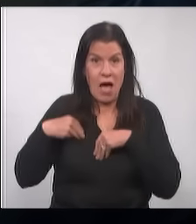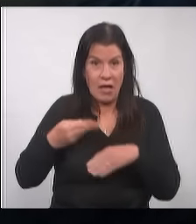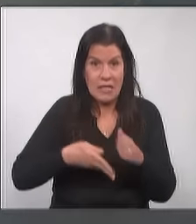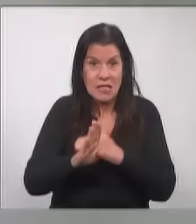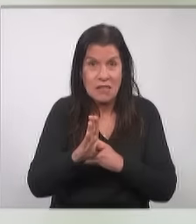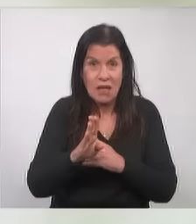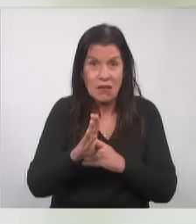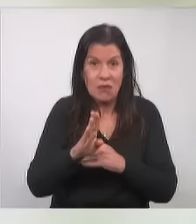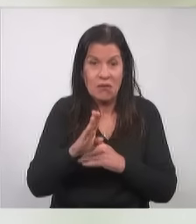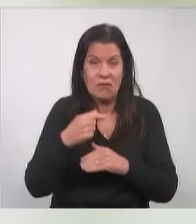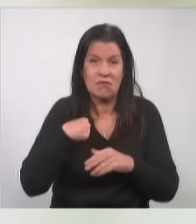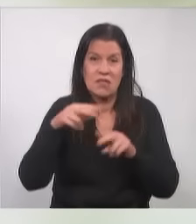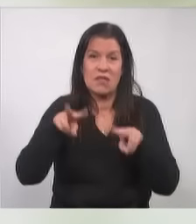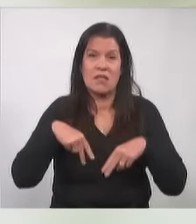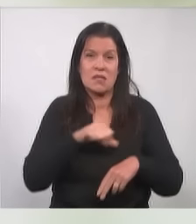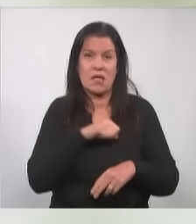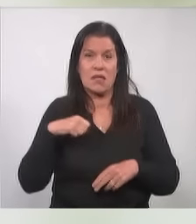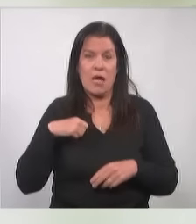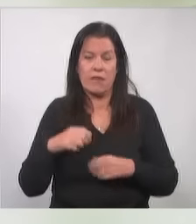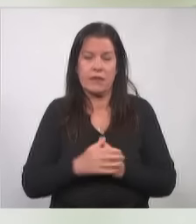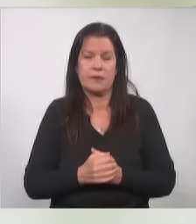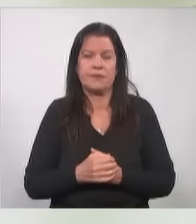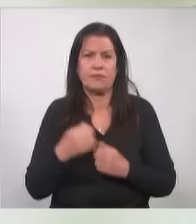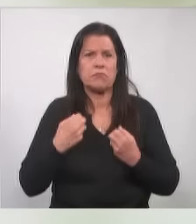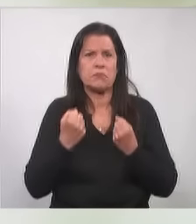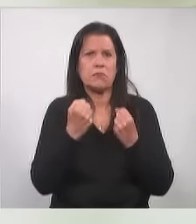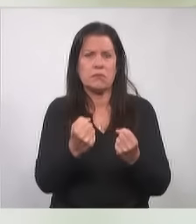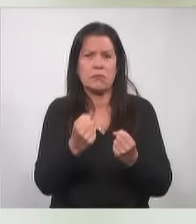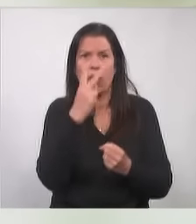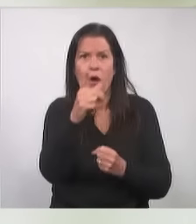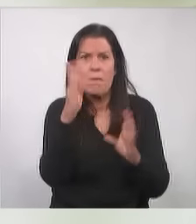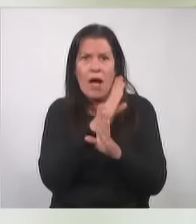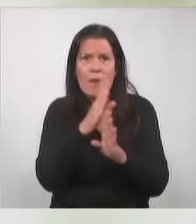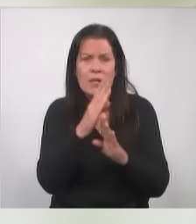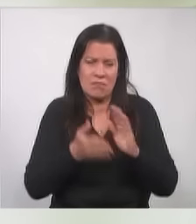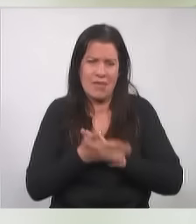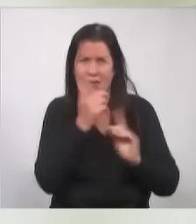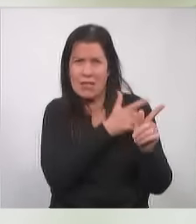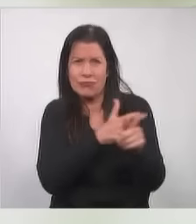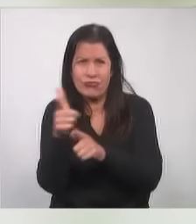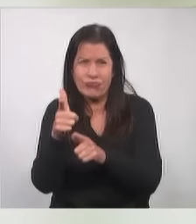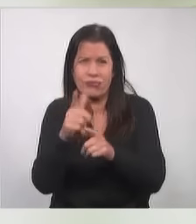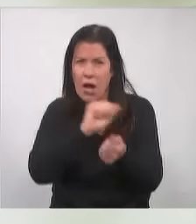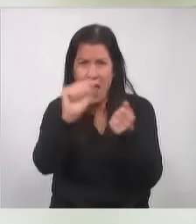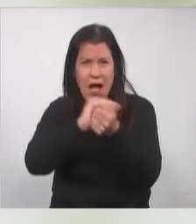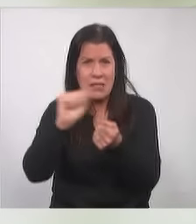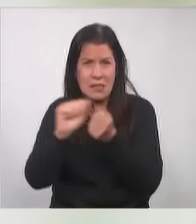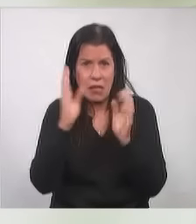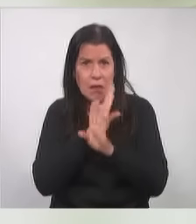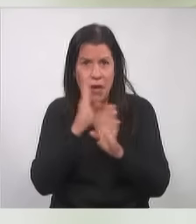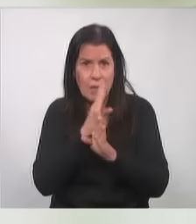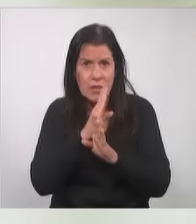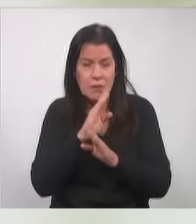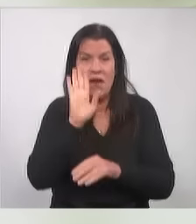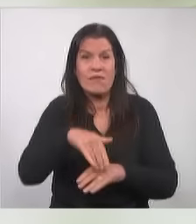חזרתי לבד. אנחנו מותקלים לפני במחבלים, מצליחים לחסל אותם, ובאמת אנחנו מצליחים לחלץ